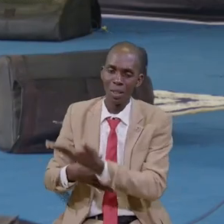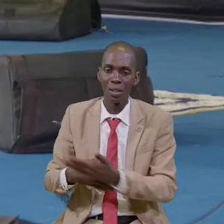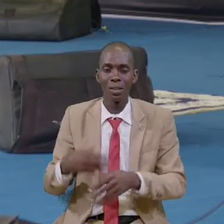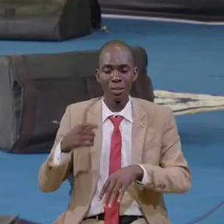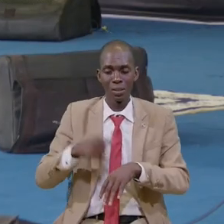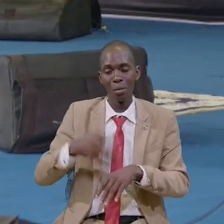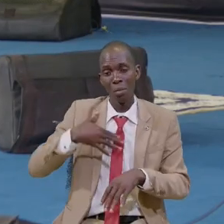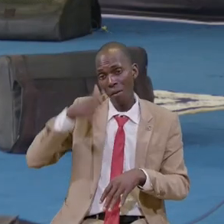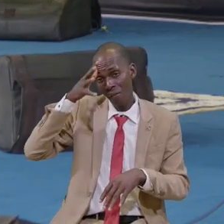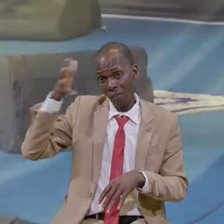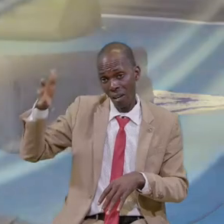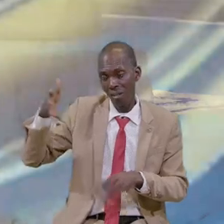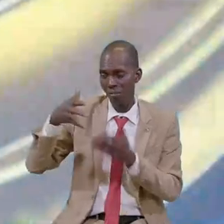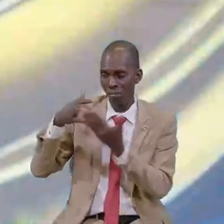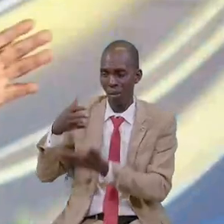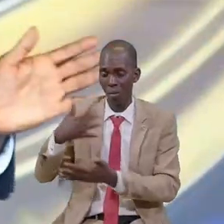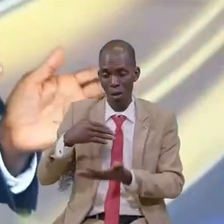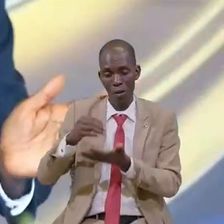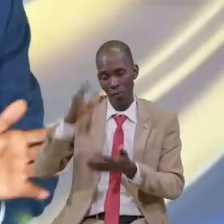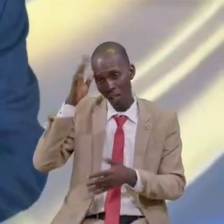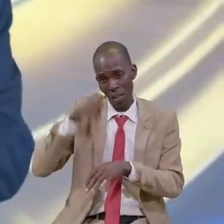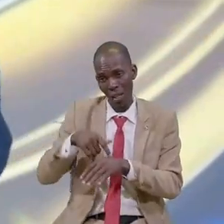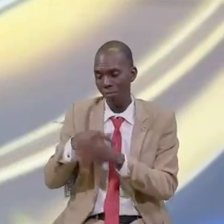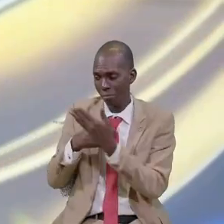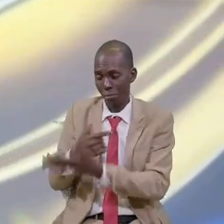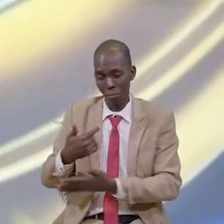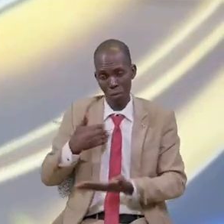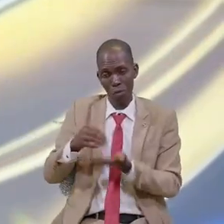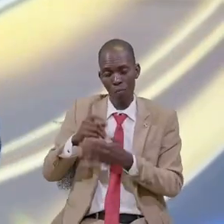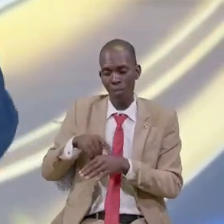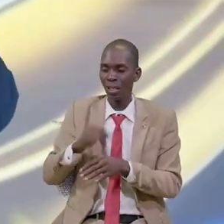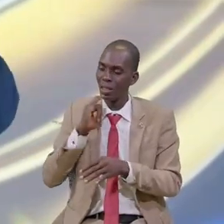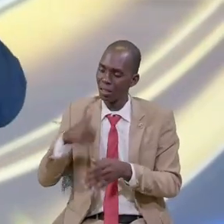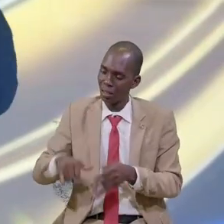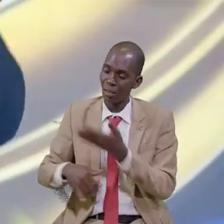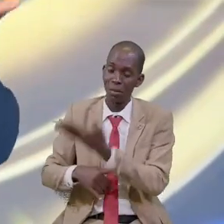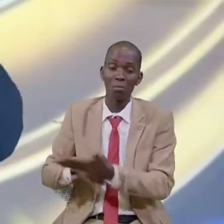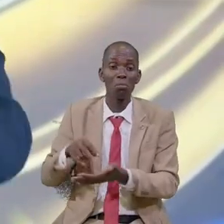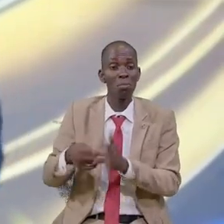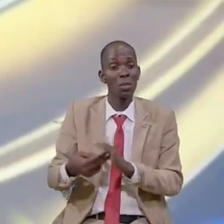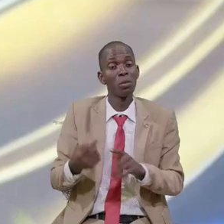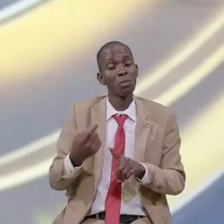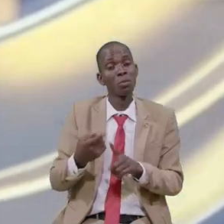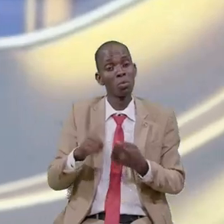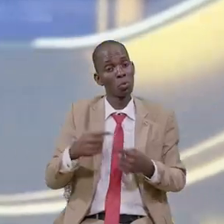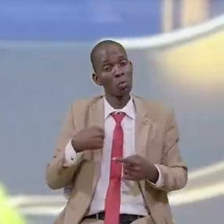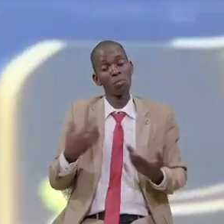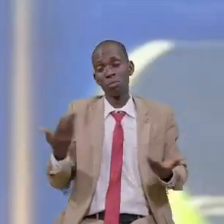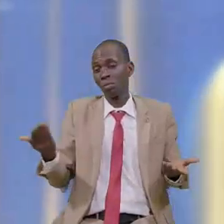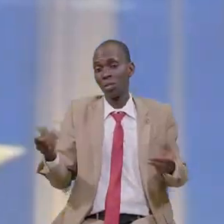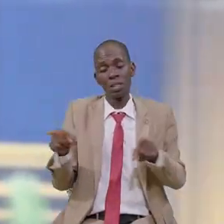maintenant, en montant maintenant, et je devine que je dois transmettre ça à la génération